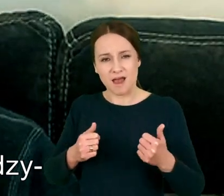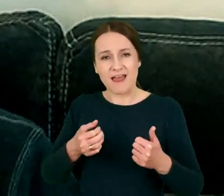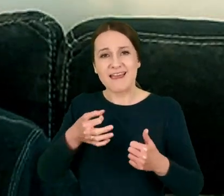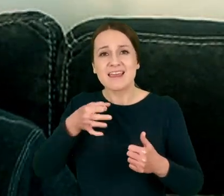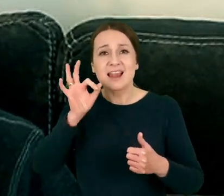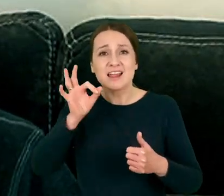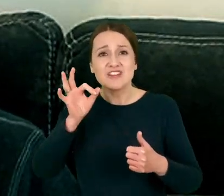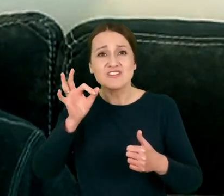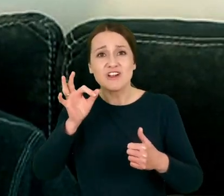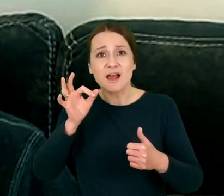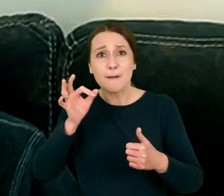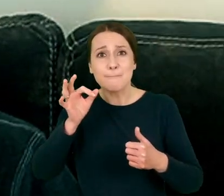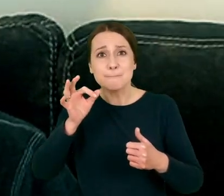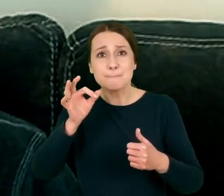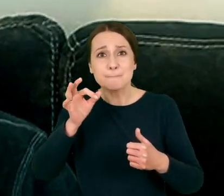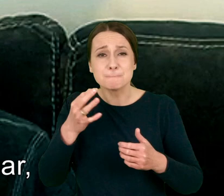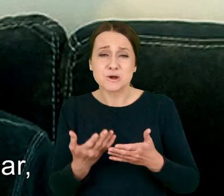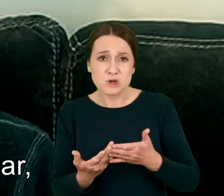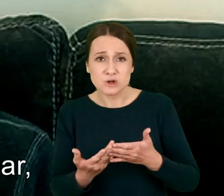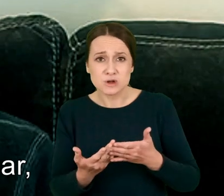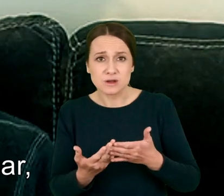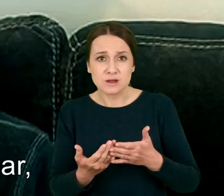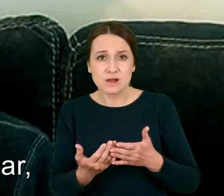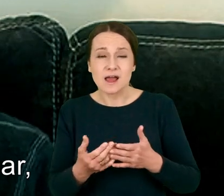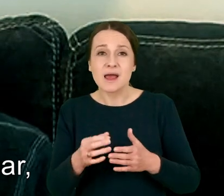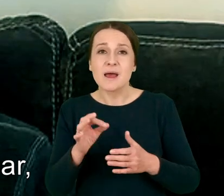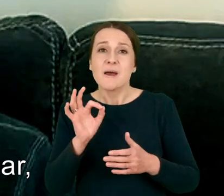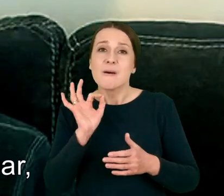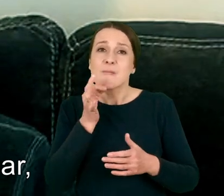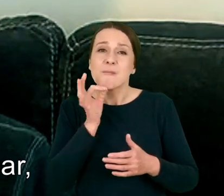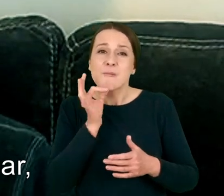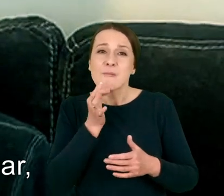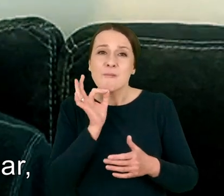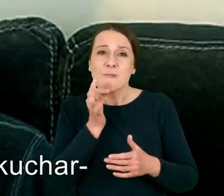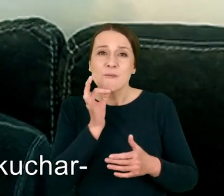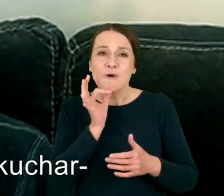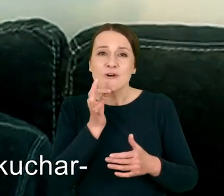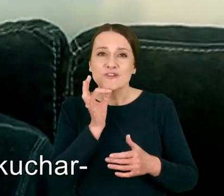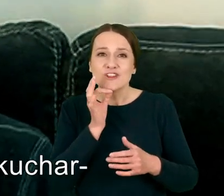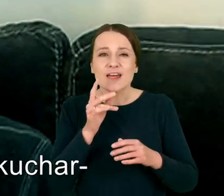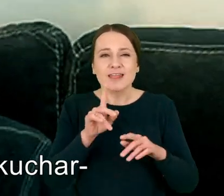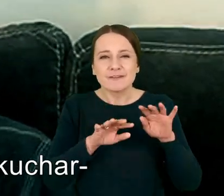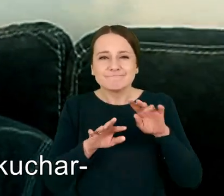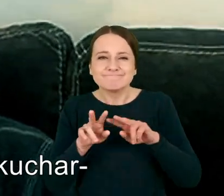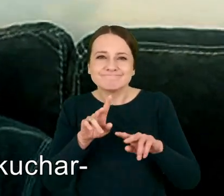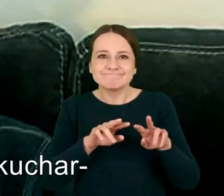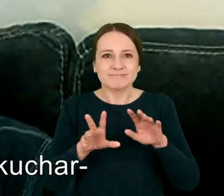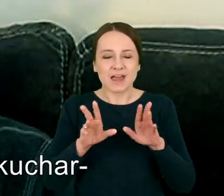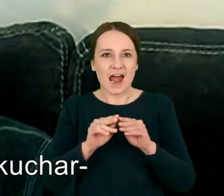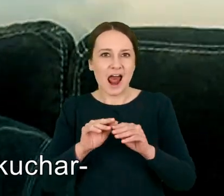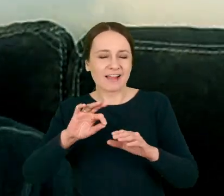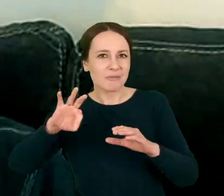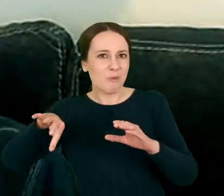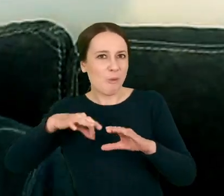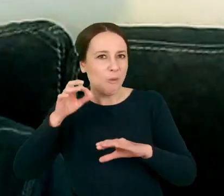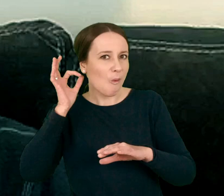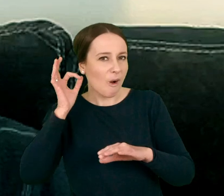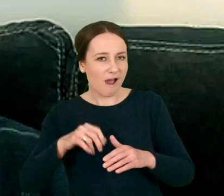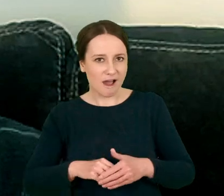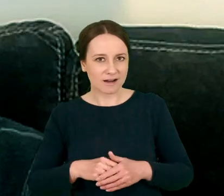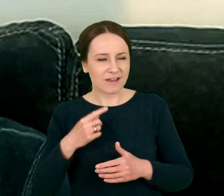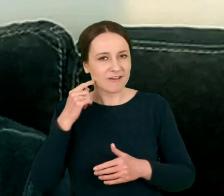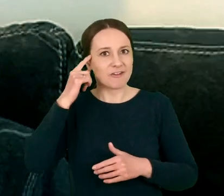między nami. Każdy niedopity puchar, każdy flirt młodzieńczy z